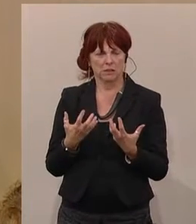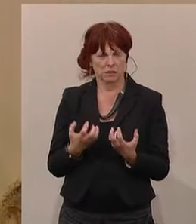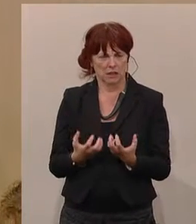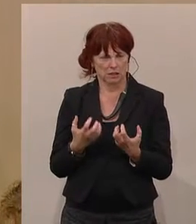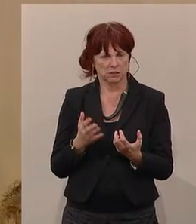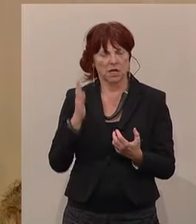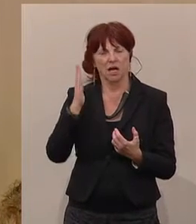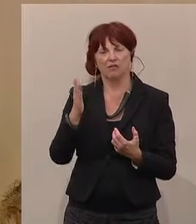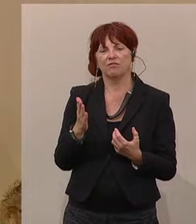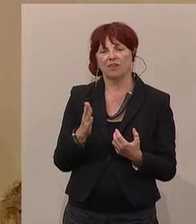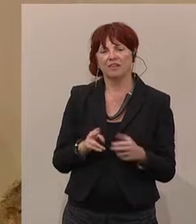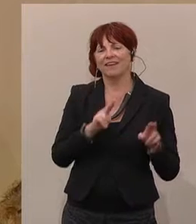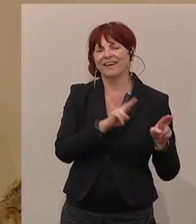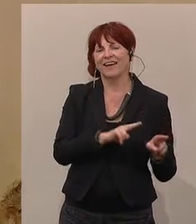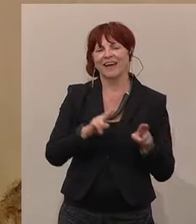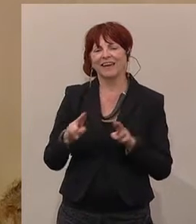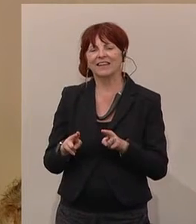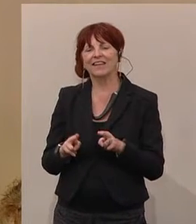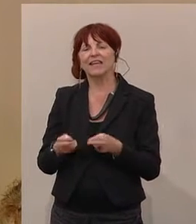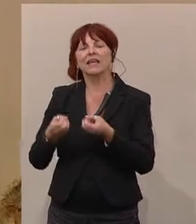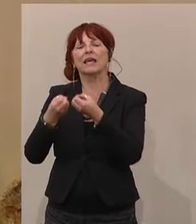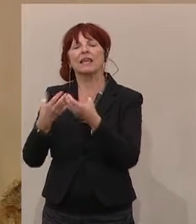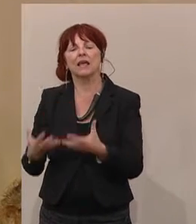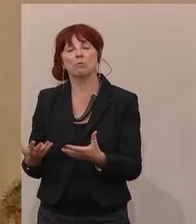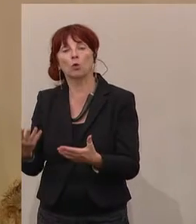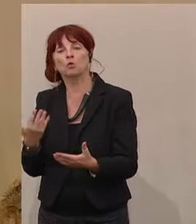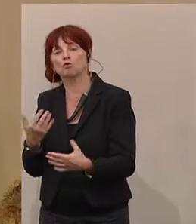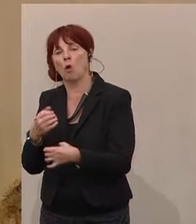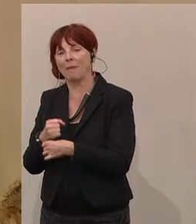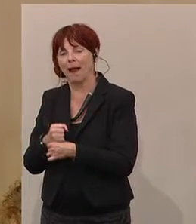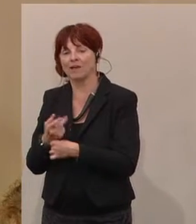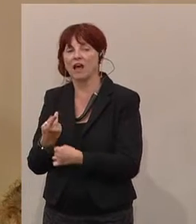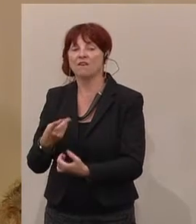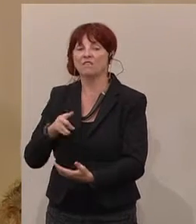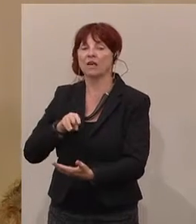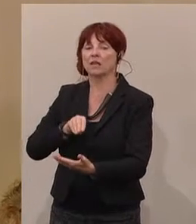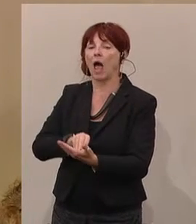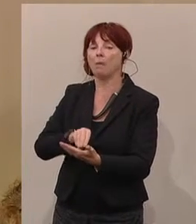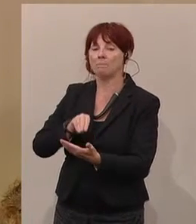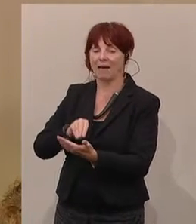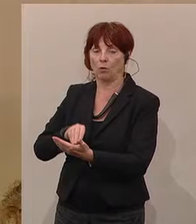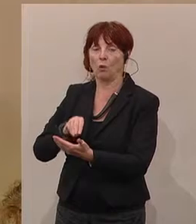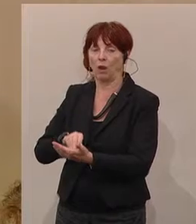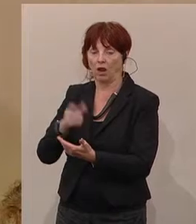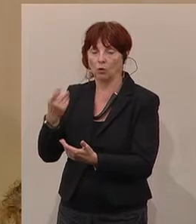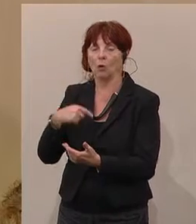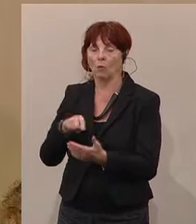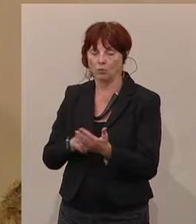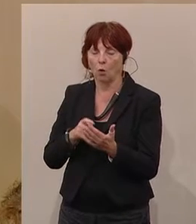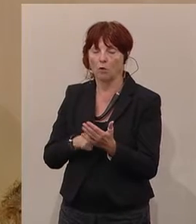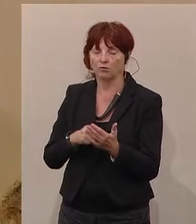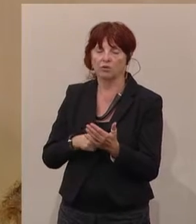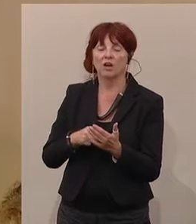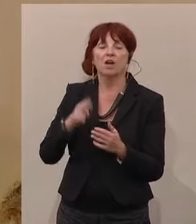gerichtlichen Genehmigungsvorbehalt Gebrauch machen wird und dass es so sehr oft hier zu Anmerkungen im Grundbuch und im Firmenbuch kommen wird. Insofern kann es